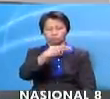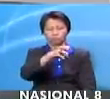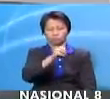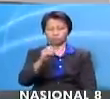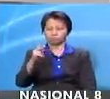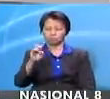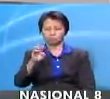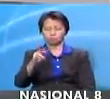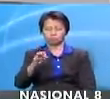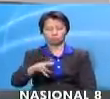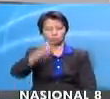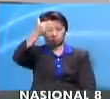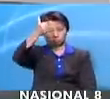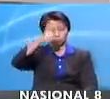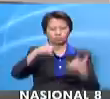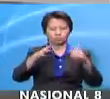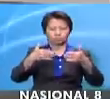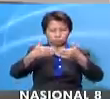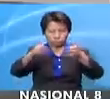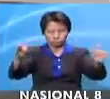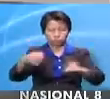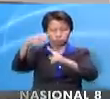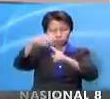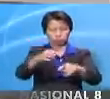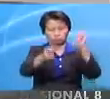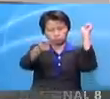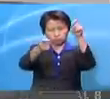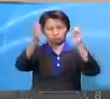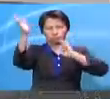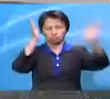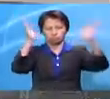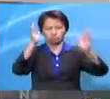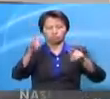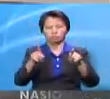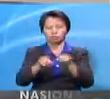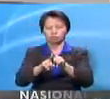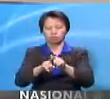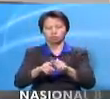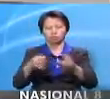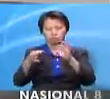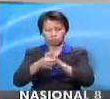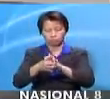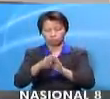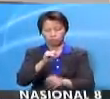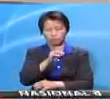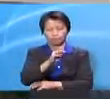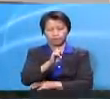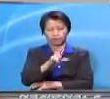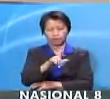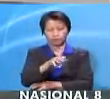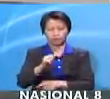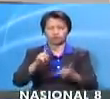Kun itu melakar kemenangan pada aksi pembukaan Kejohanan Badminton Terbuka Malaysia. Turut mara gandingan Emilia